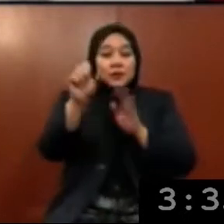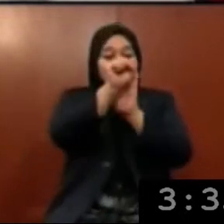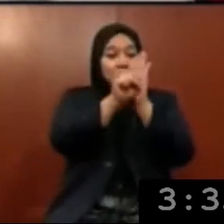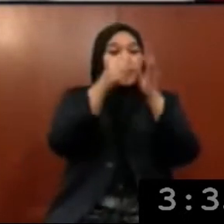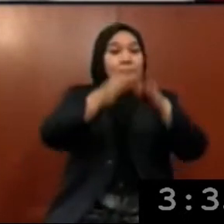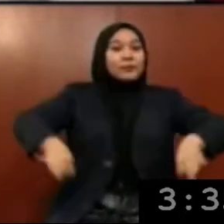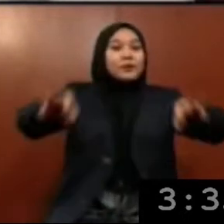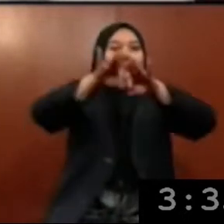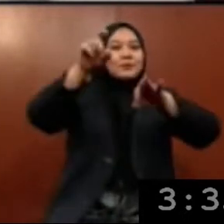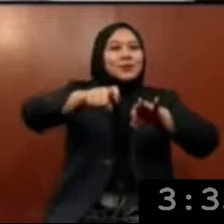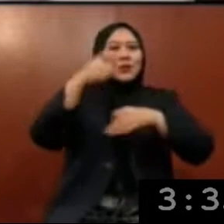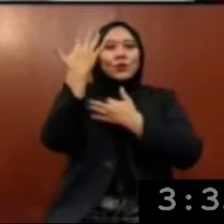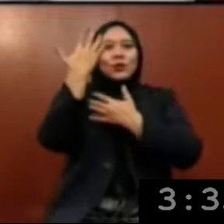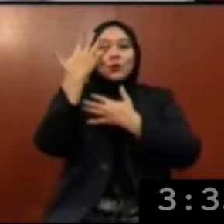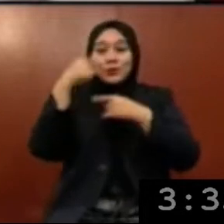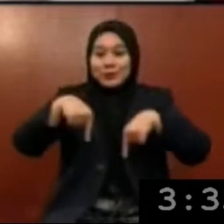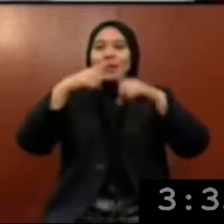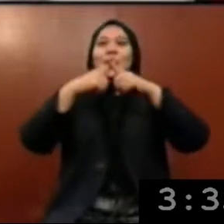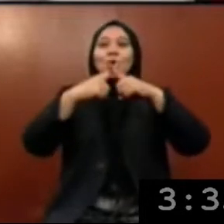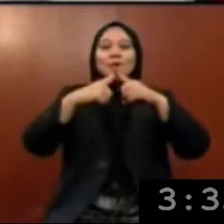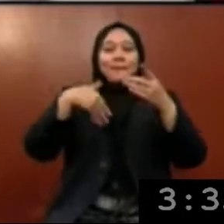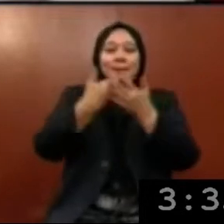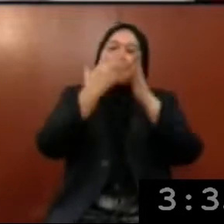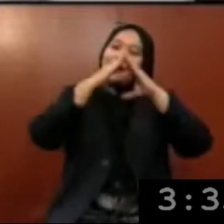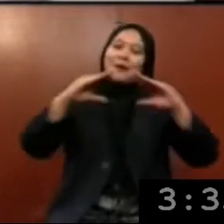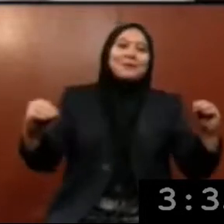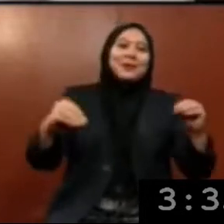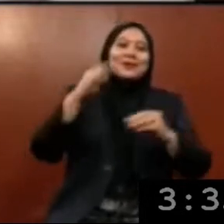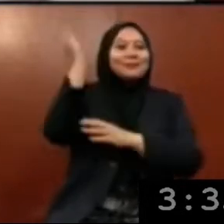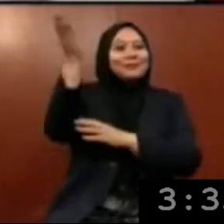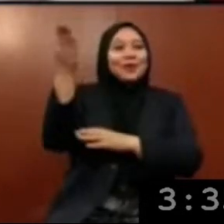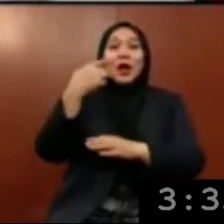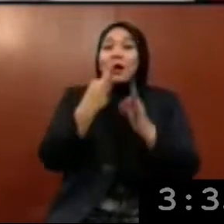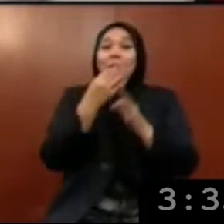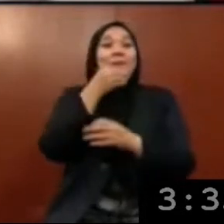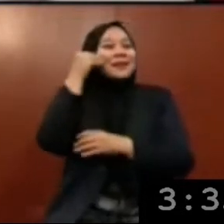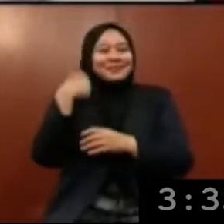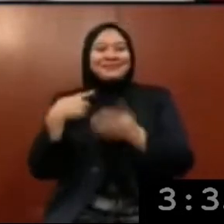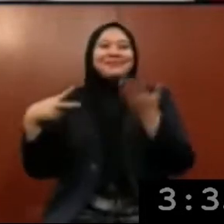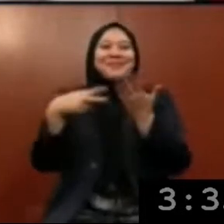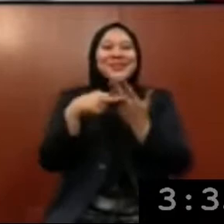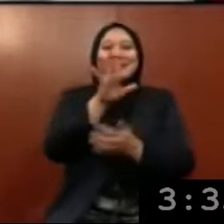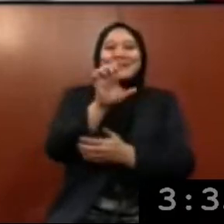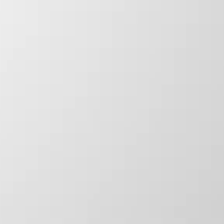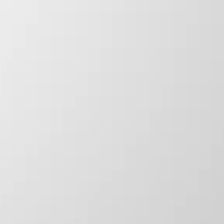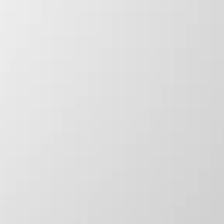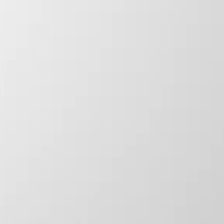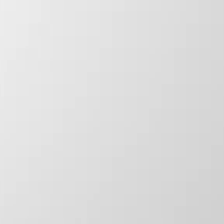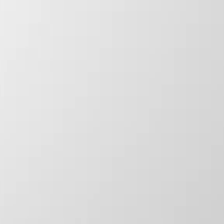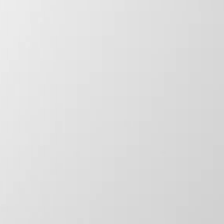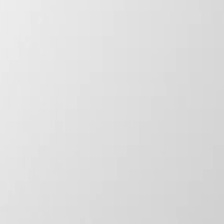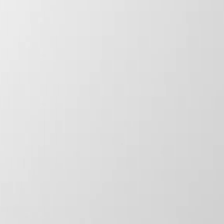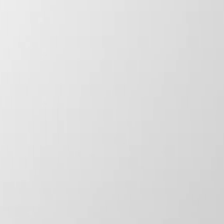penting kena tunggu di dewan sampai selesai belanjawan ini dibentangkan kalau balik saya potong 50% daripada pengumuman